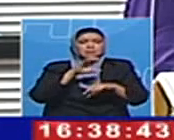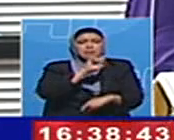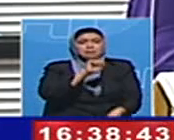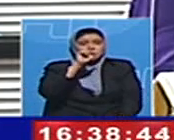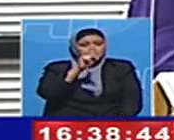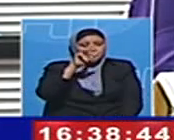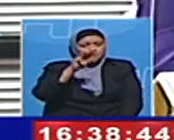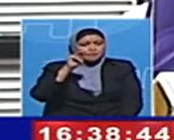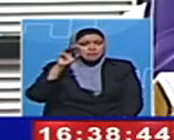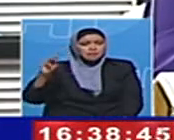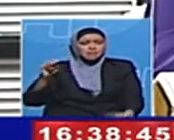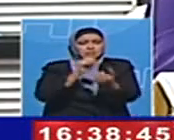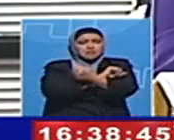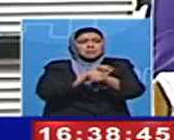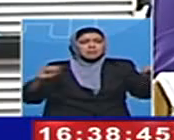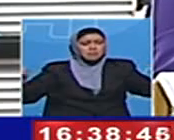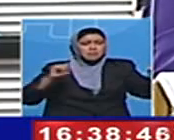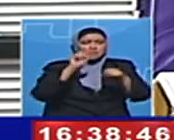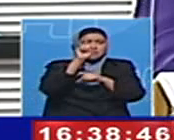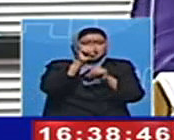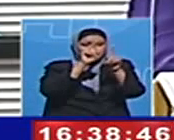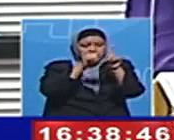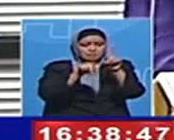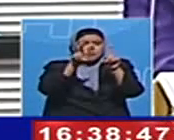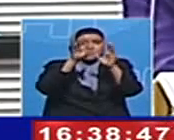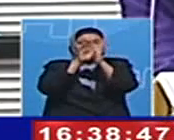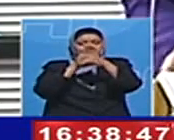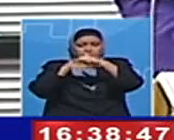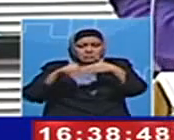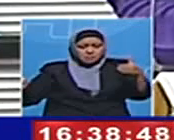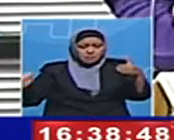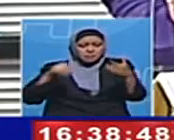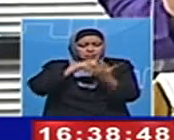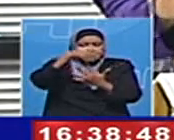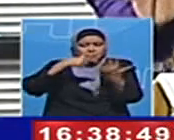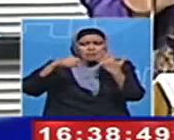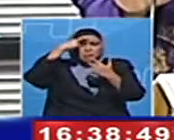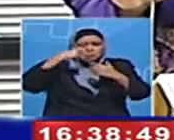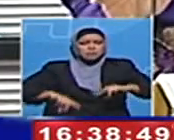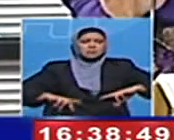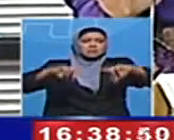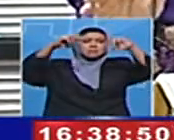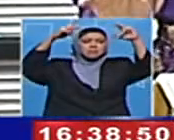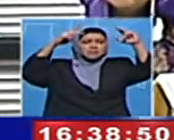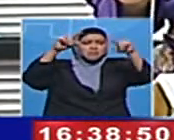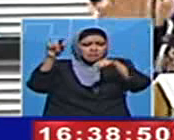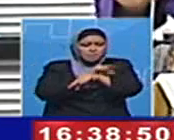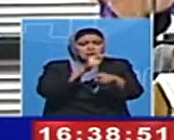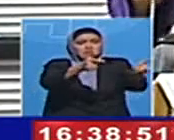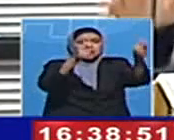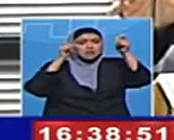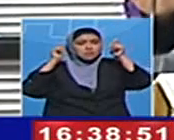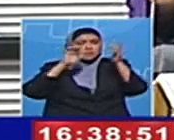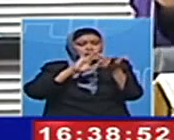multimedia Malaysia menyediakan r.2 bilion antara lain untuk meningkatkan kelajuan internet luar Bandar